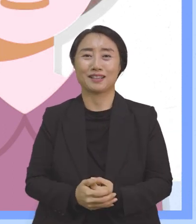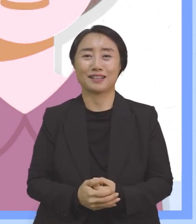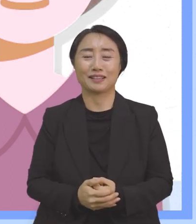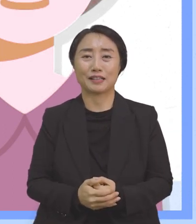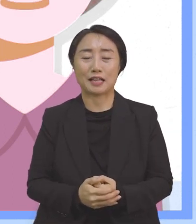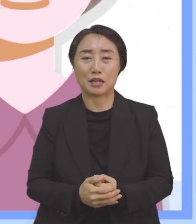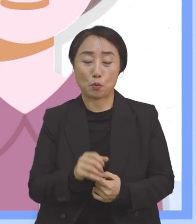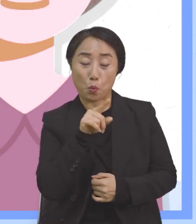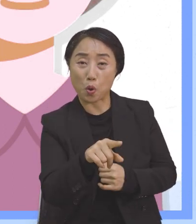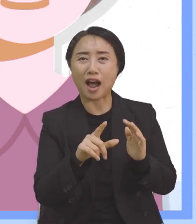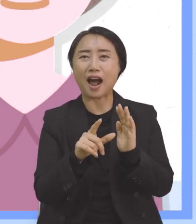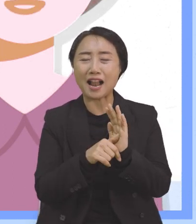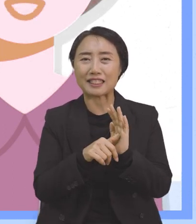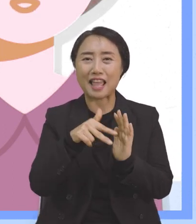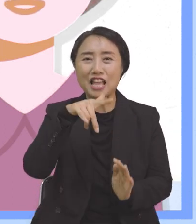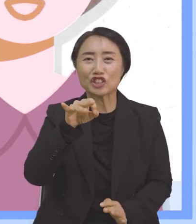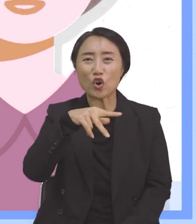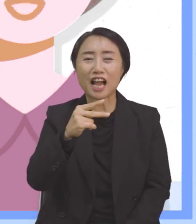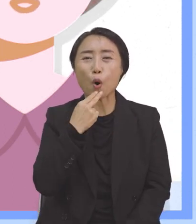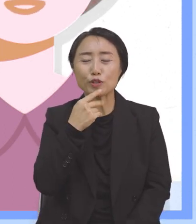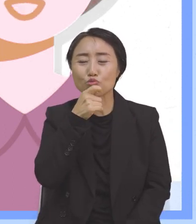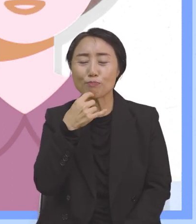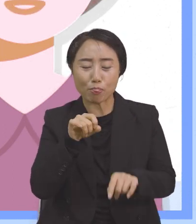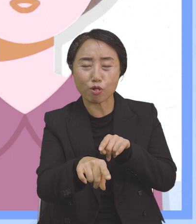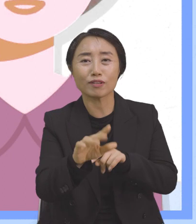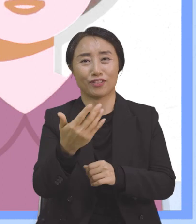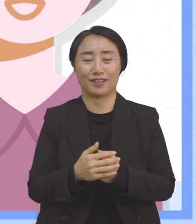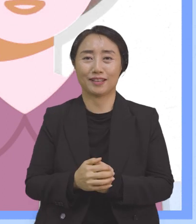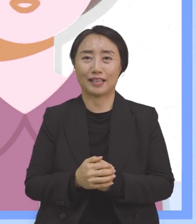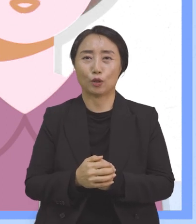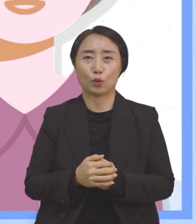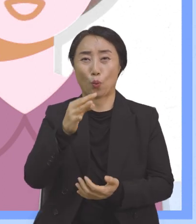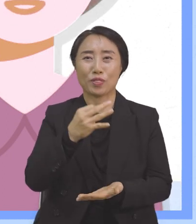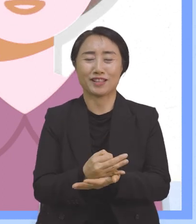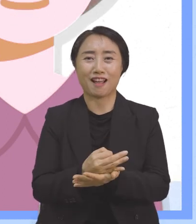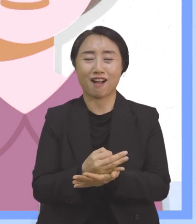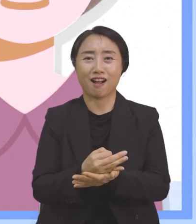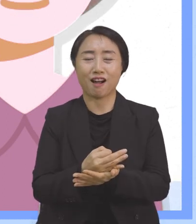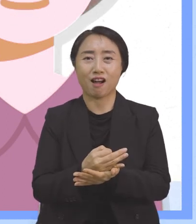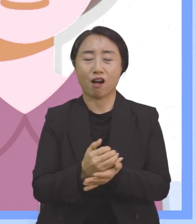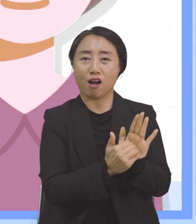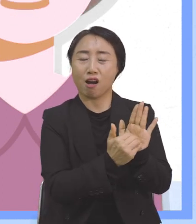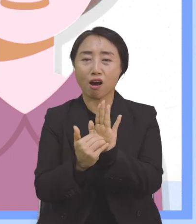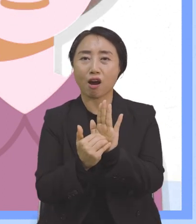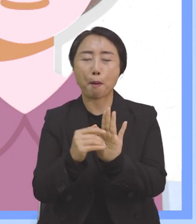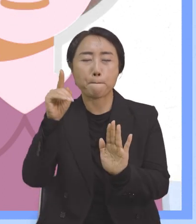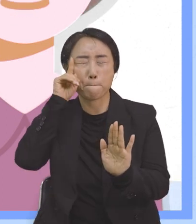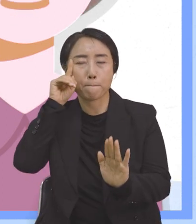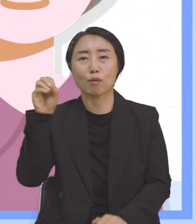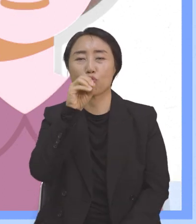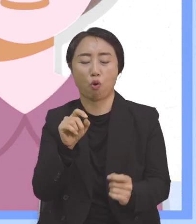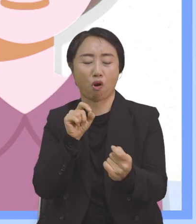방법입니다. 사정을 할 때 정자 없이 정액만 배출됩니다. 저렴하고 100%에 가까운 피임